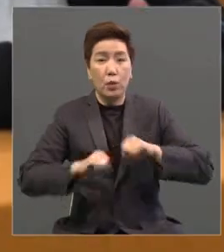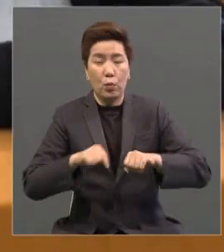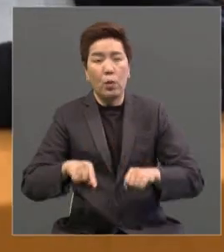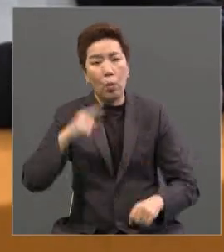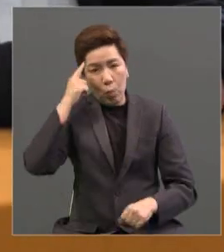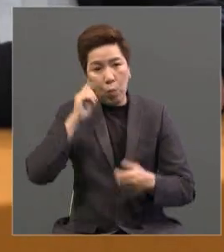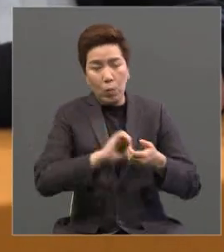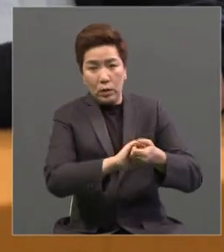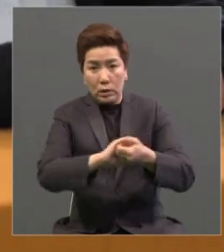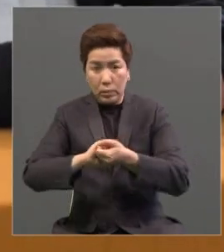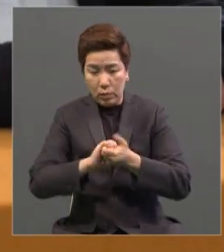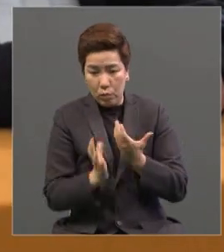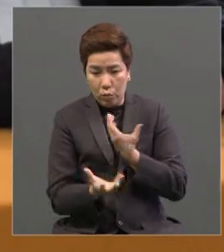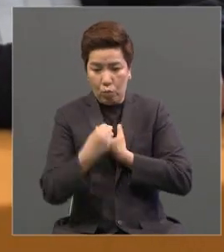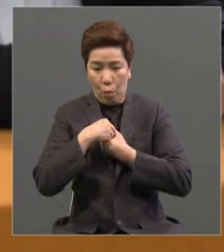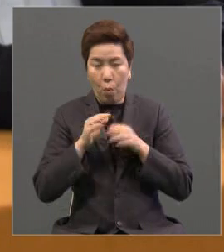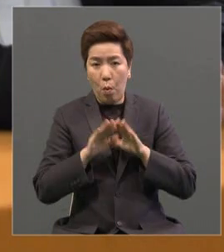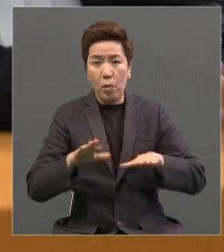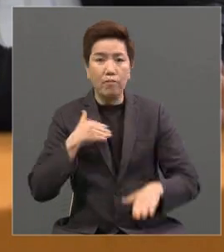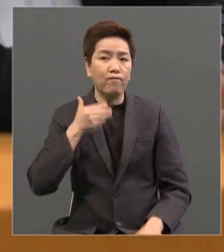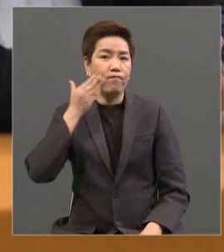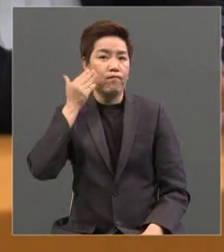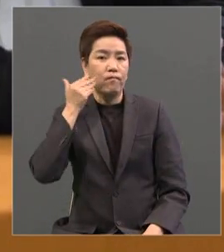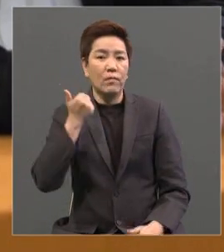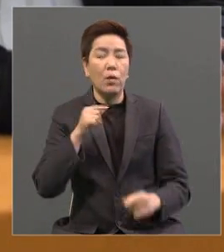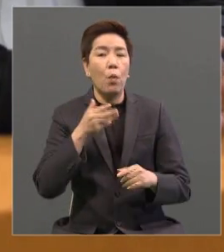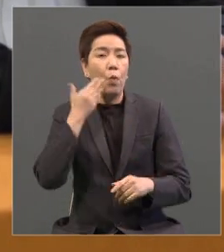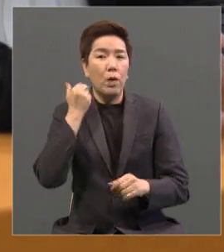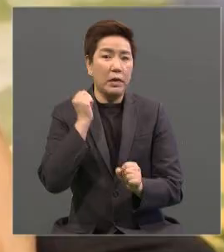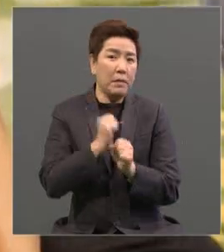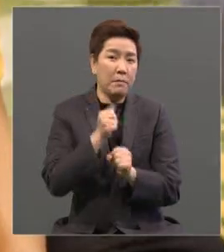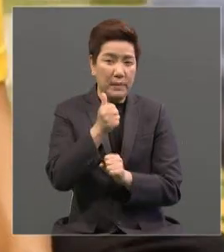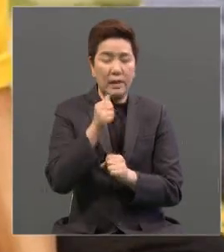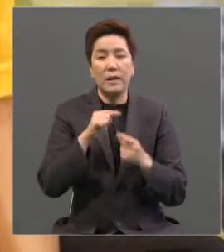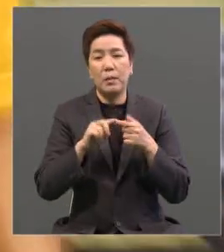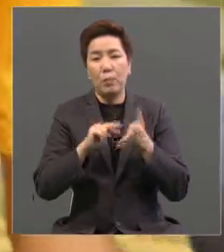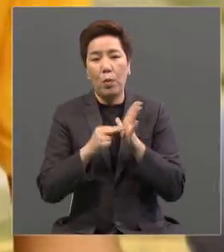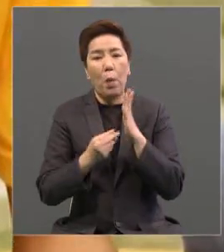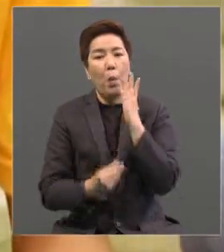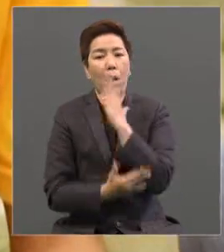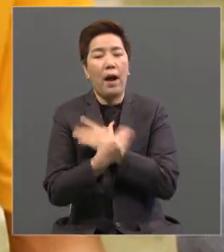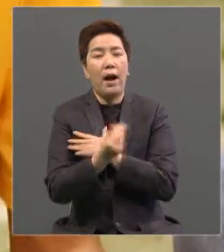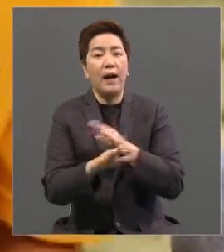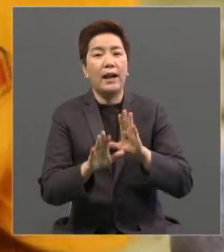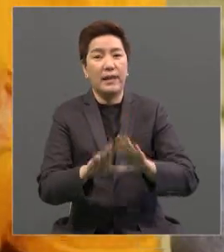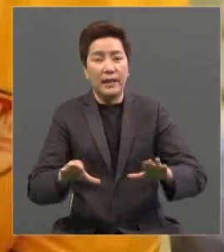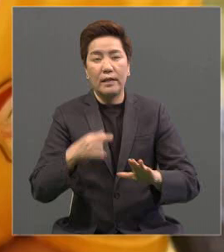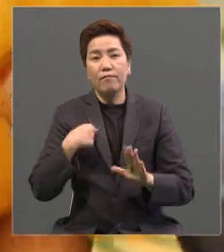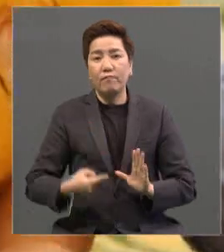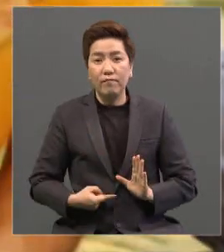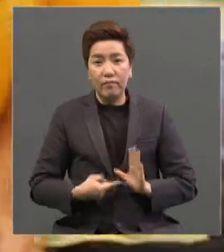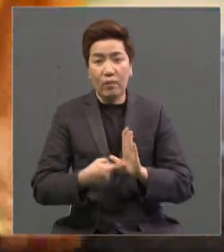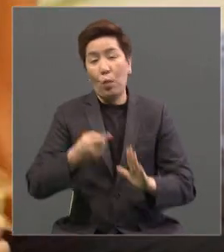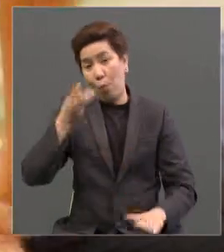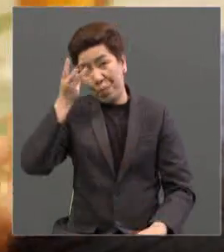ต้นแบบรู้รักสามัคคีและสำนึกความเป็นไทยหรือเด็กอวดดีเด็กอวดทำดีนะครับเป็นโครงการที่เปิดโอกาสให้เด็กและเยาวชนได้แสดงออก